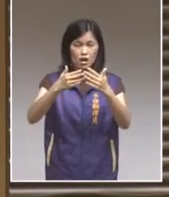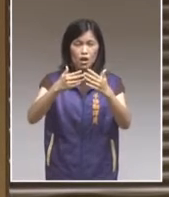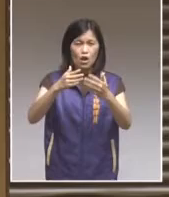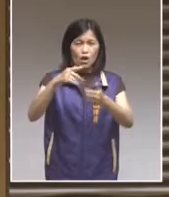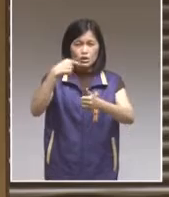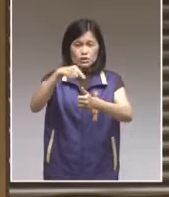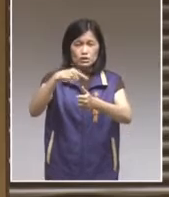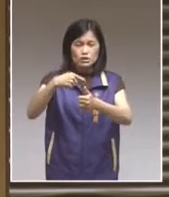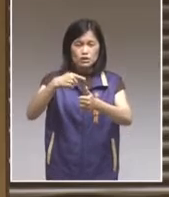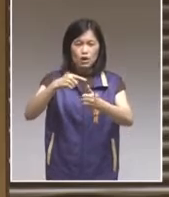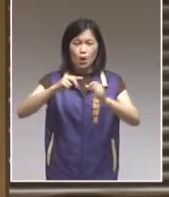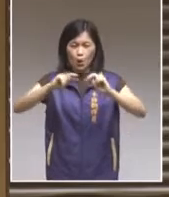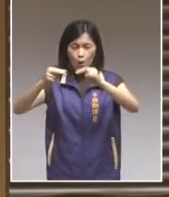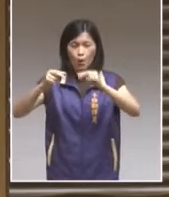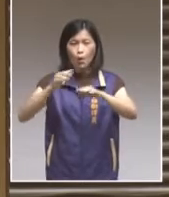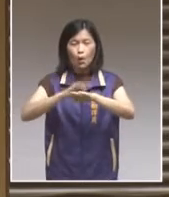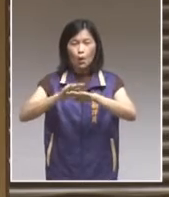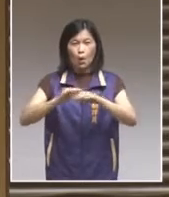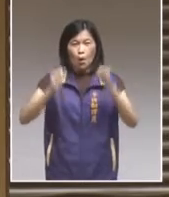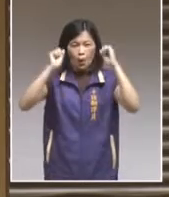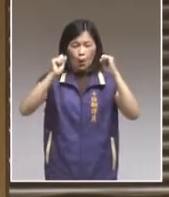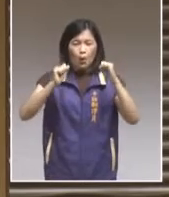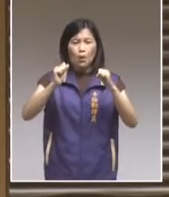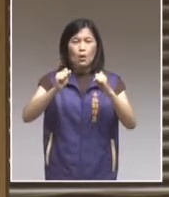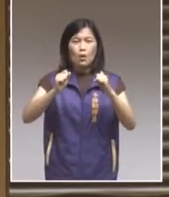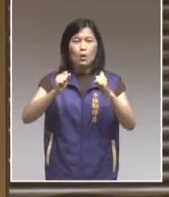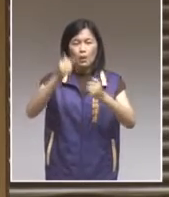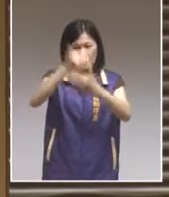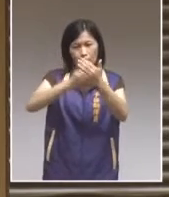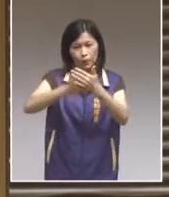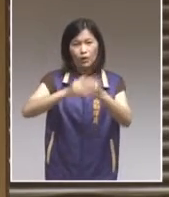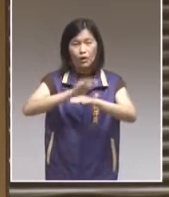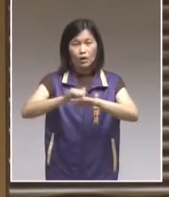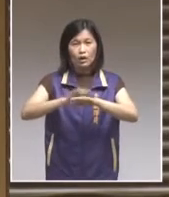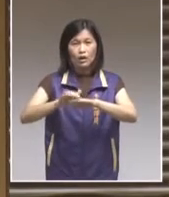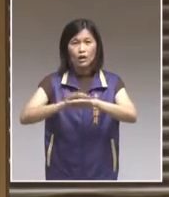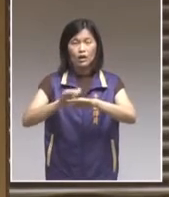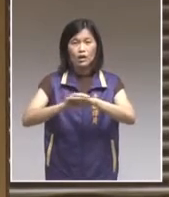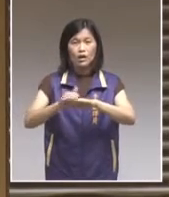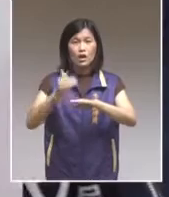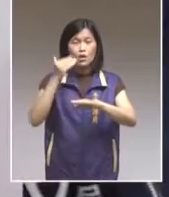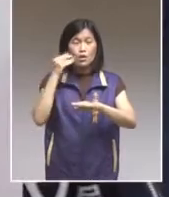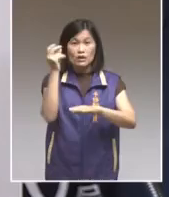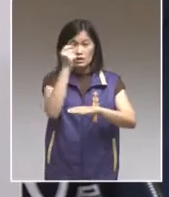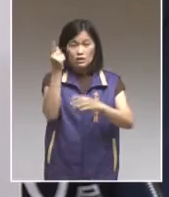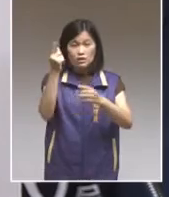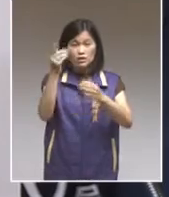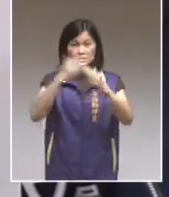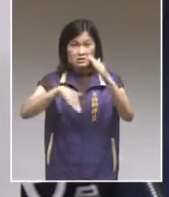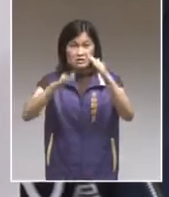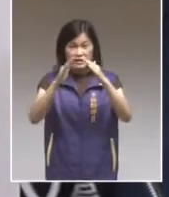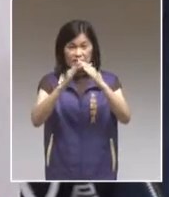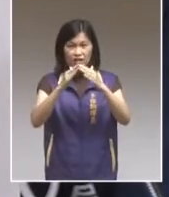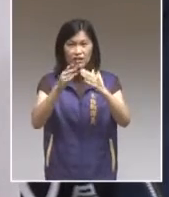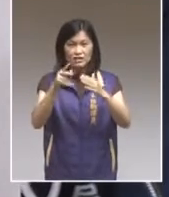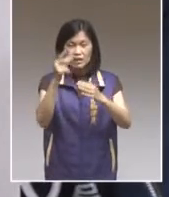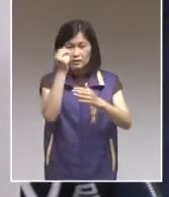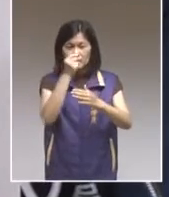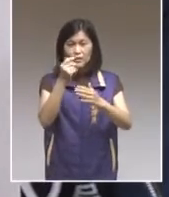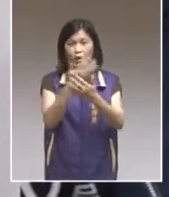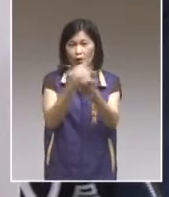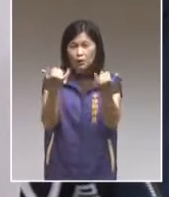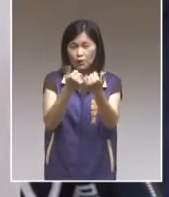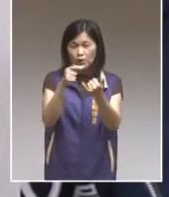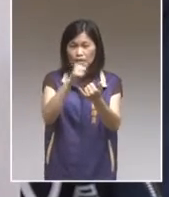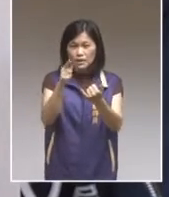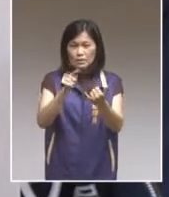少激烈的这个课程的内容的安排。那如果是在特殊学校的接种，因为特殊生他们